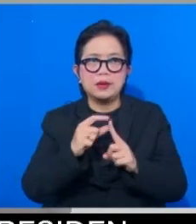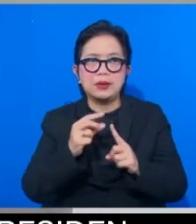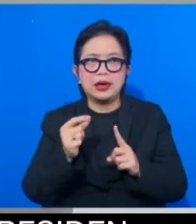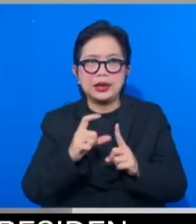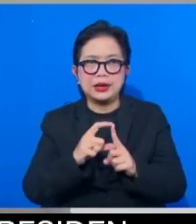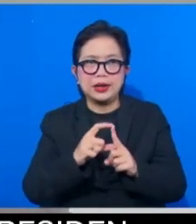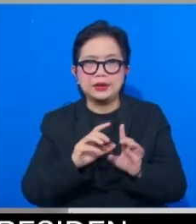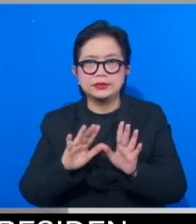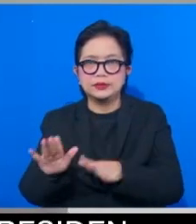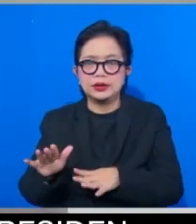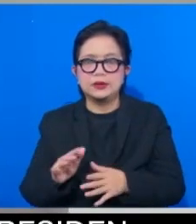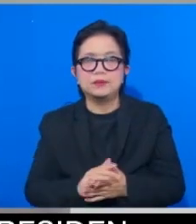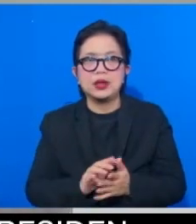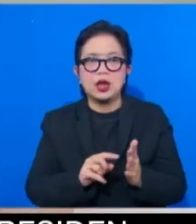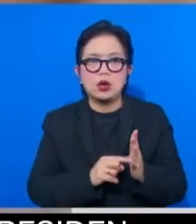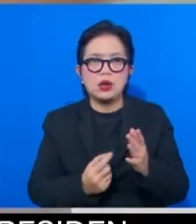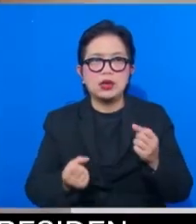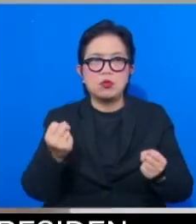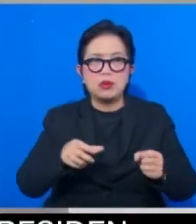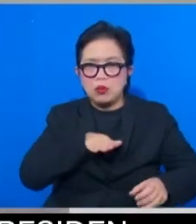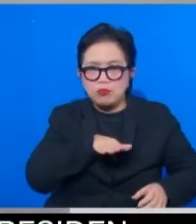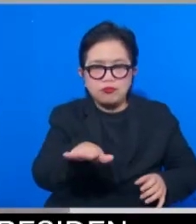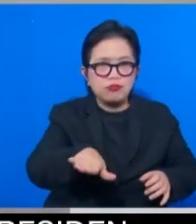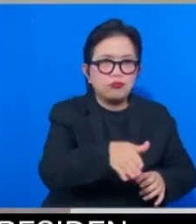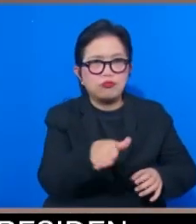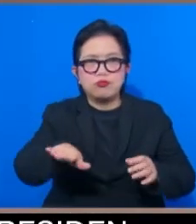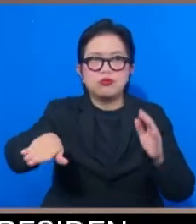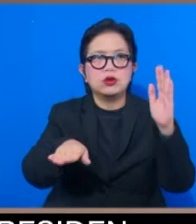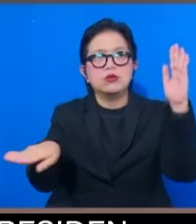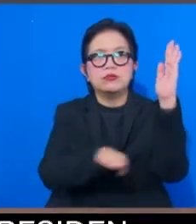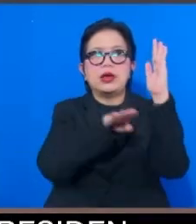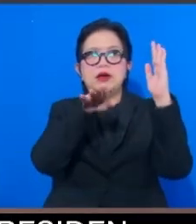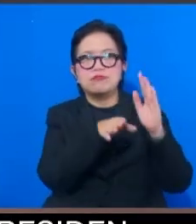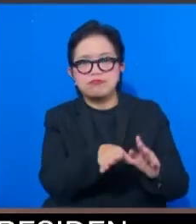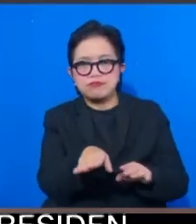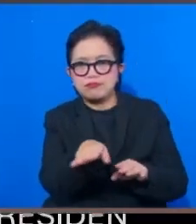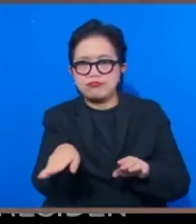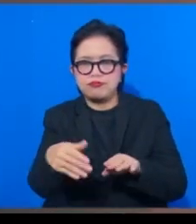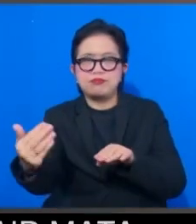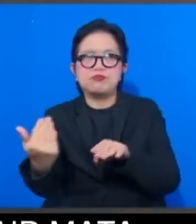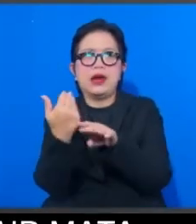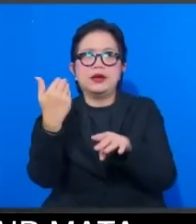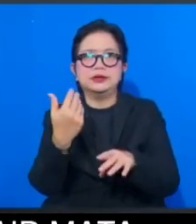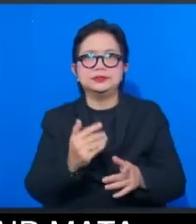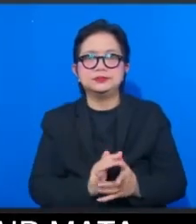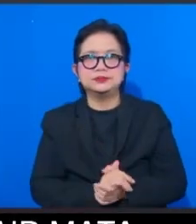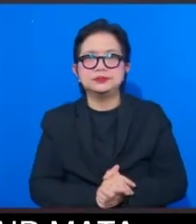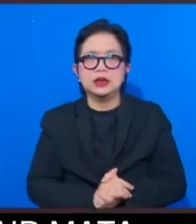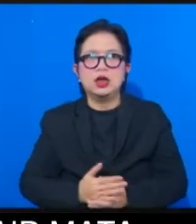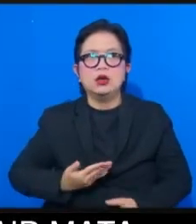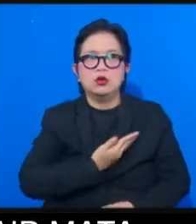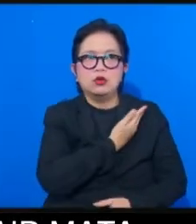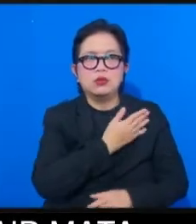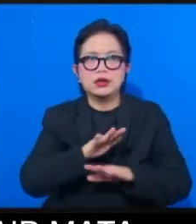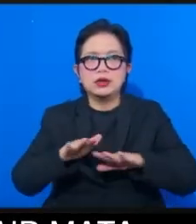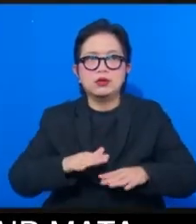nabrak pulau jalan, habis itu maju lagi, nabrak lagi dia. Saat ini korban masih dirawat di Rumah Sakit Bayangkara, sementara